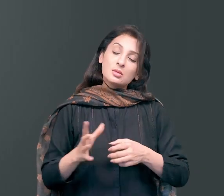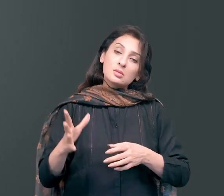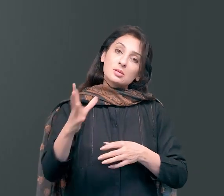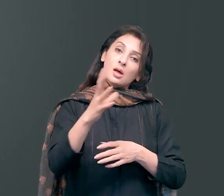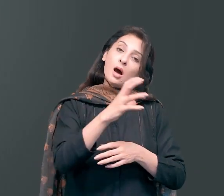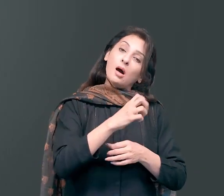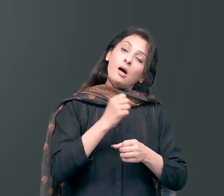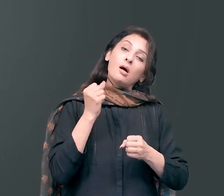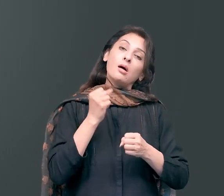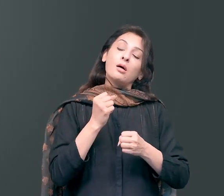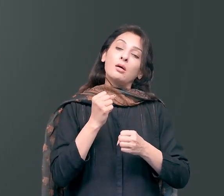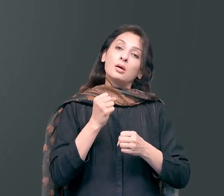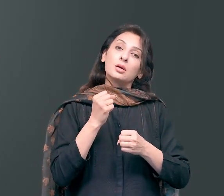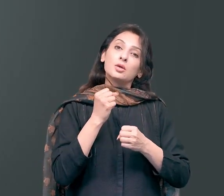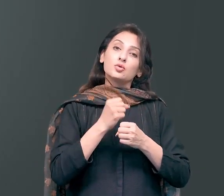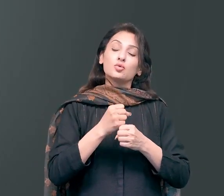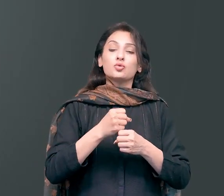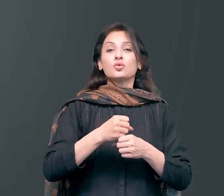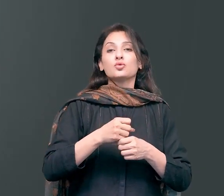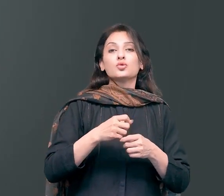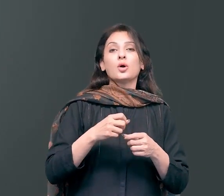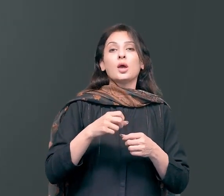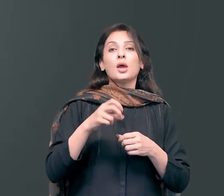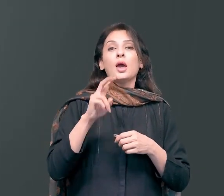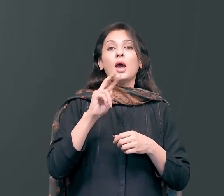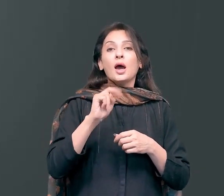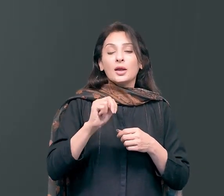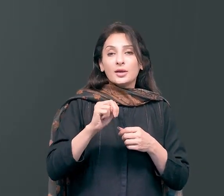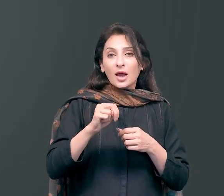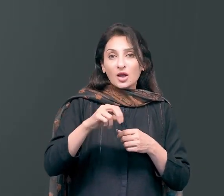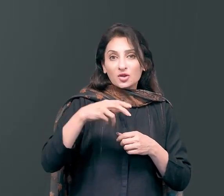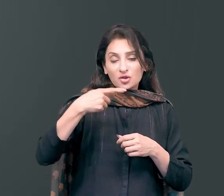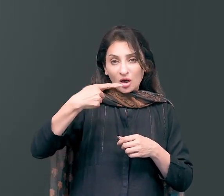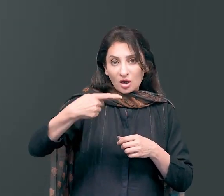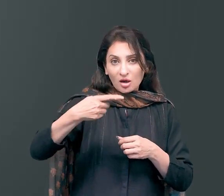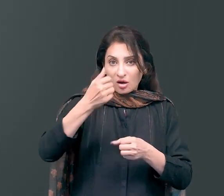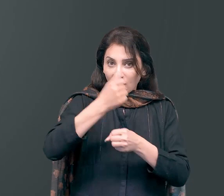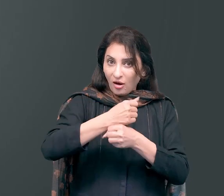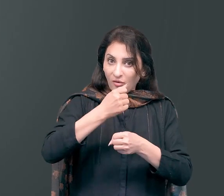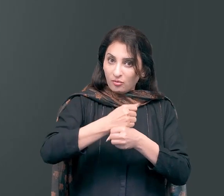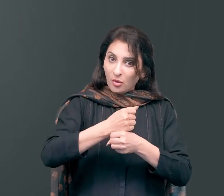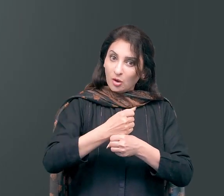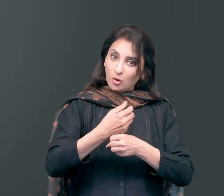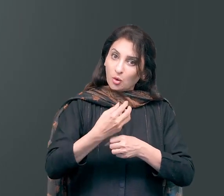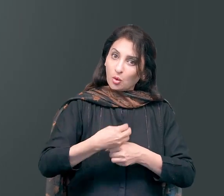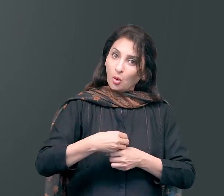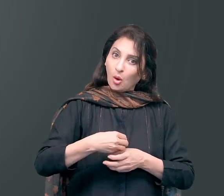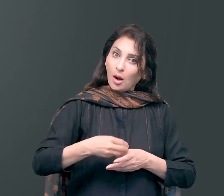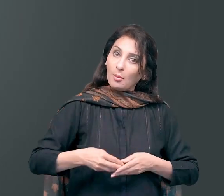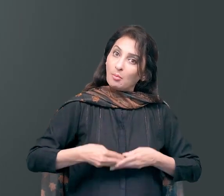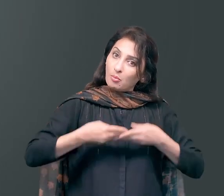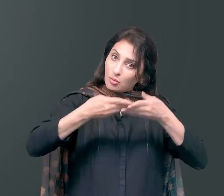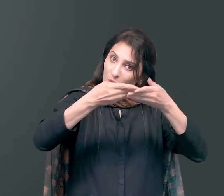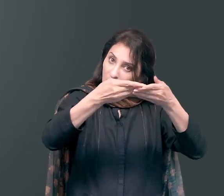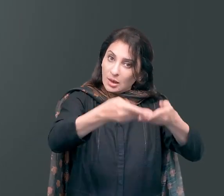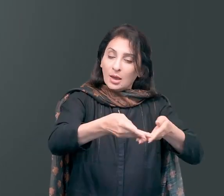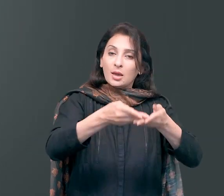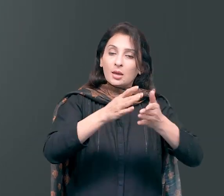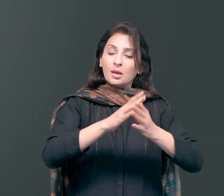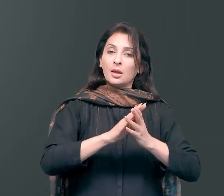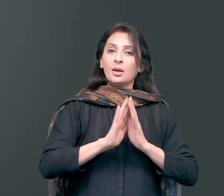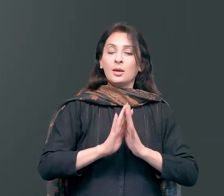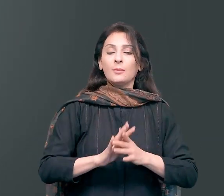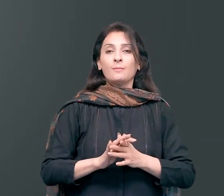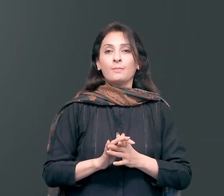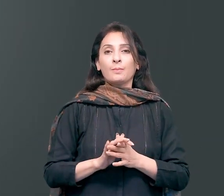نیشنل گورنمنٹ کو دے دیں گے، اور یہ نیشنل گورنمنٹ کو امپاور کریں کہ وہ فیصلہ کرے